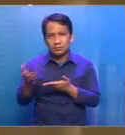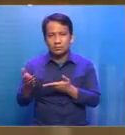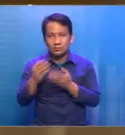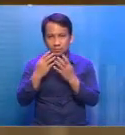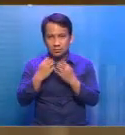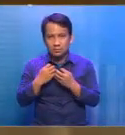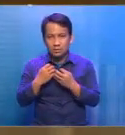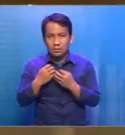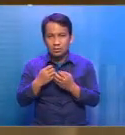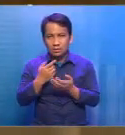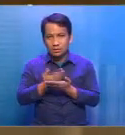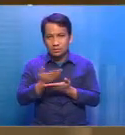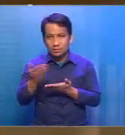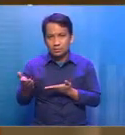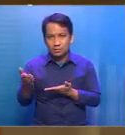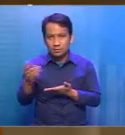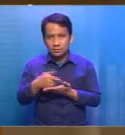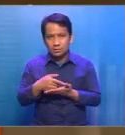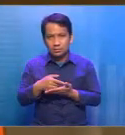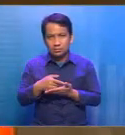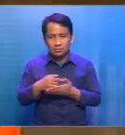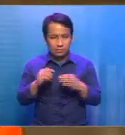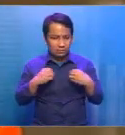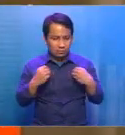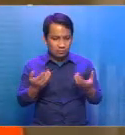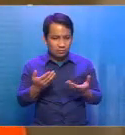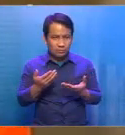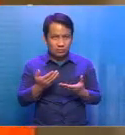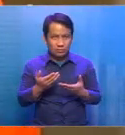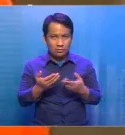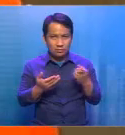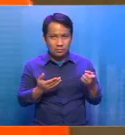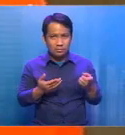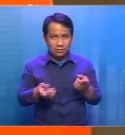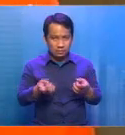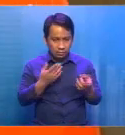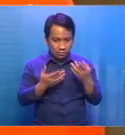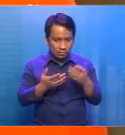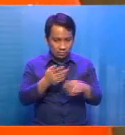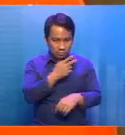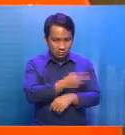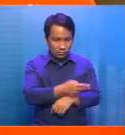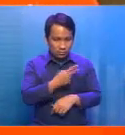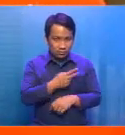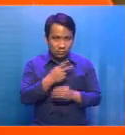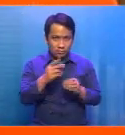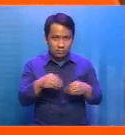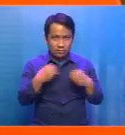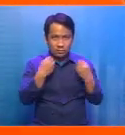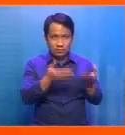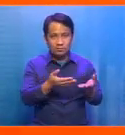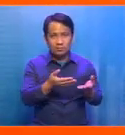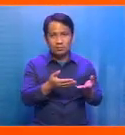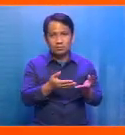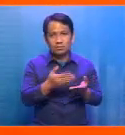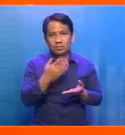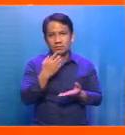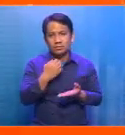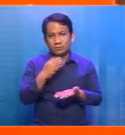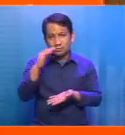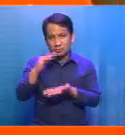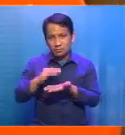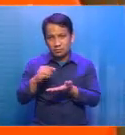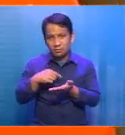murang halaga. Pagkatapos po yung mga wala pong mga gamot na pasyente is binibigay din namin sa murang